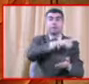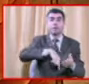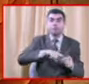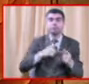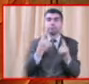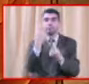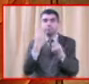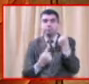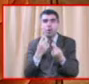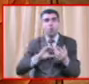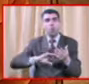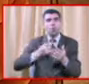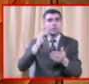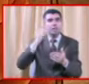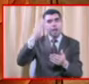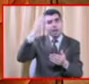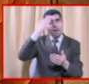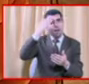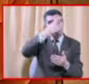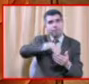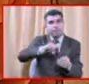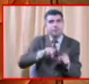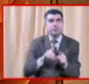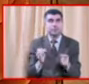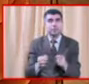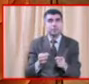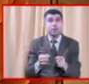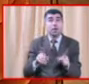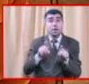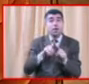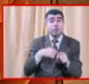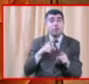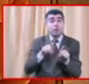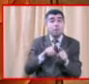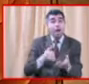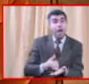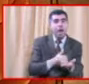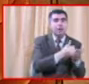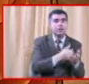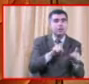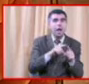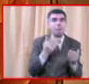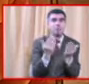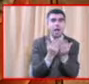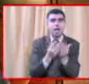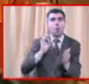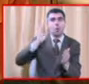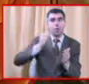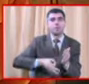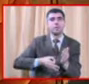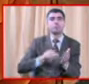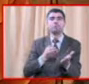والسوسيو اقتصادية التي يعني تشجع على الهدر المدرسي. إذن في هذا الباب لدينا